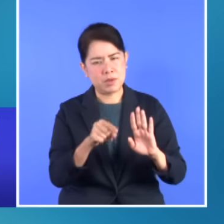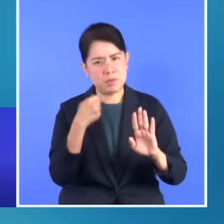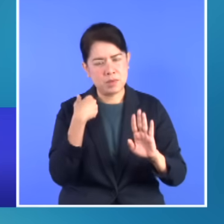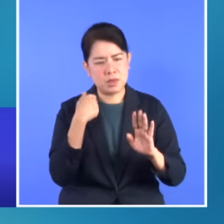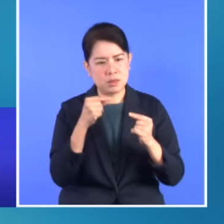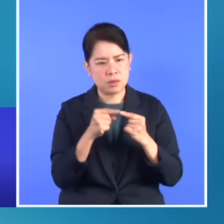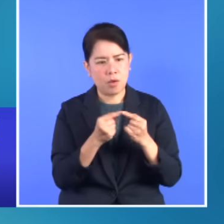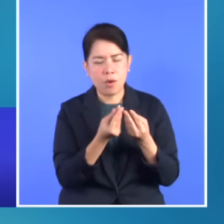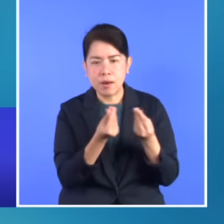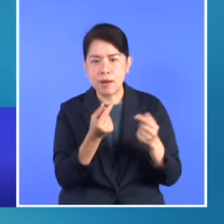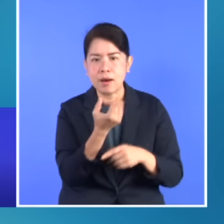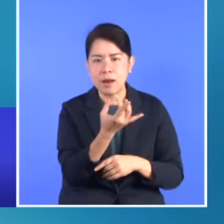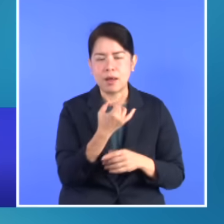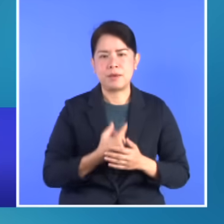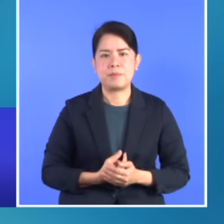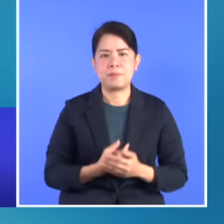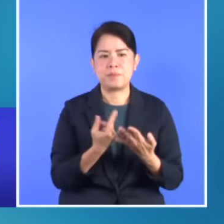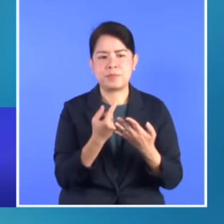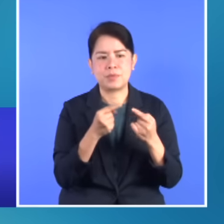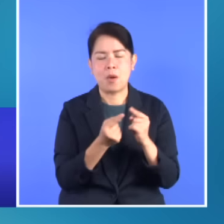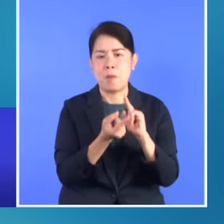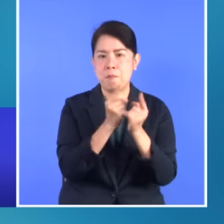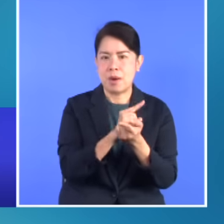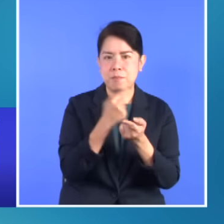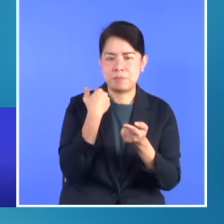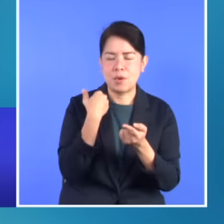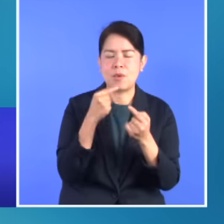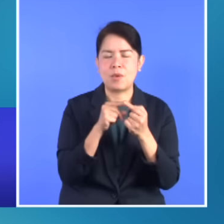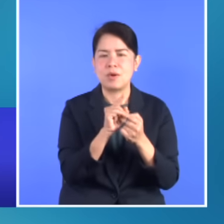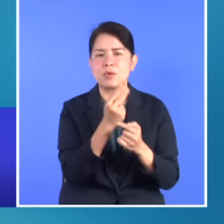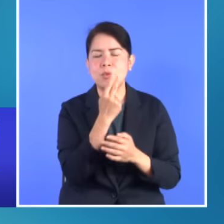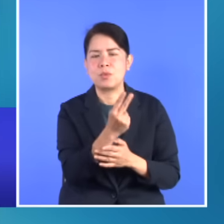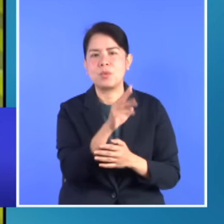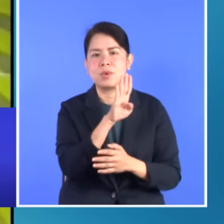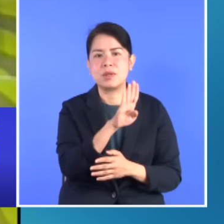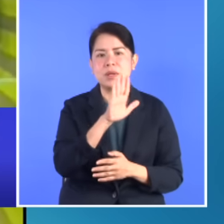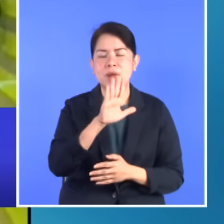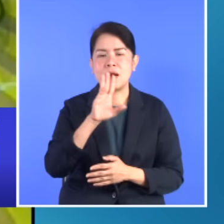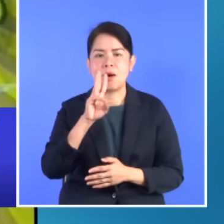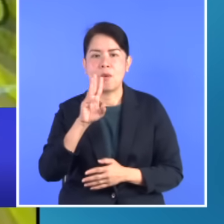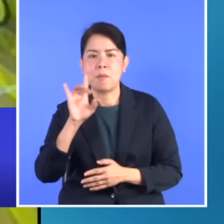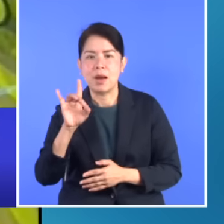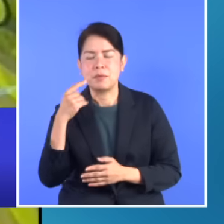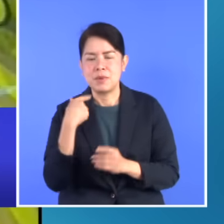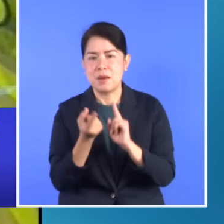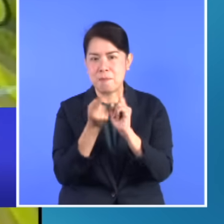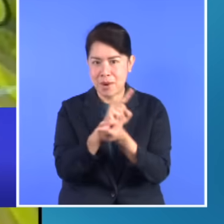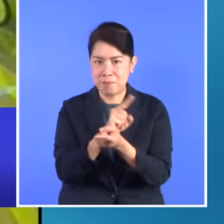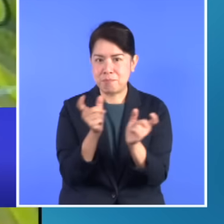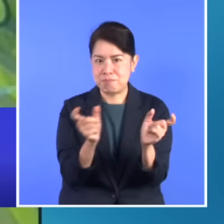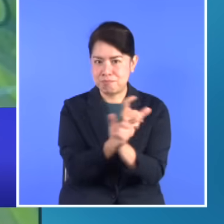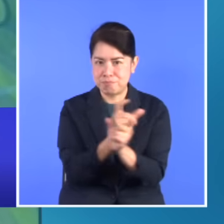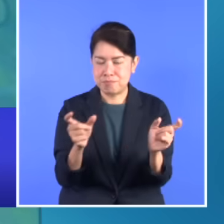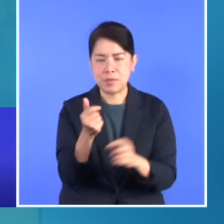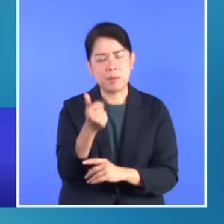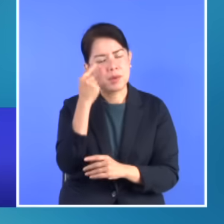8แต่ถ้าเขียดกัดตุ๊กแกนี่เลขกลับเลขสลับหรือเปล่านะคะ อ ันนี้ไปลุ้นเอาแล้วกัน 8 6 5 4มันก็เลขตัวเดียวกันนั่นแหละ 8 6 5